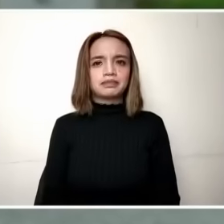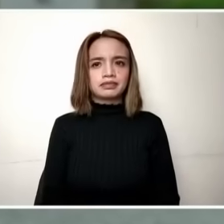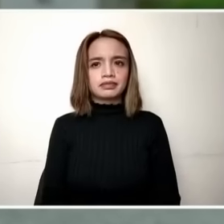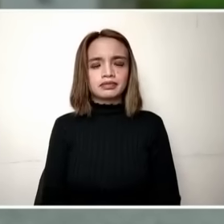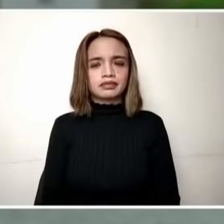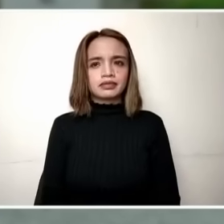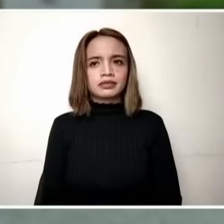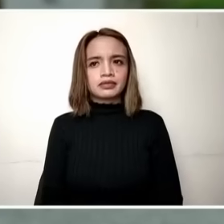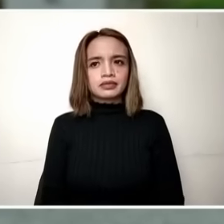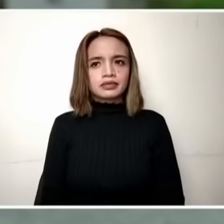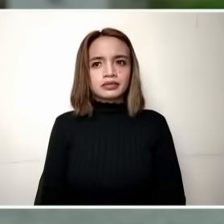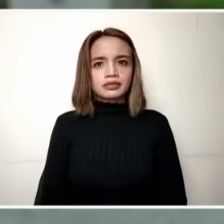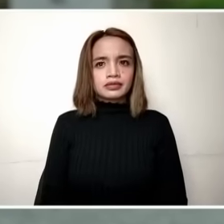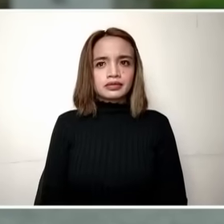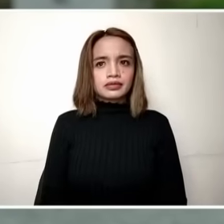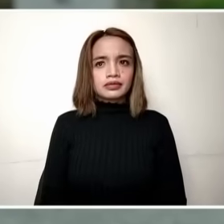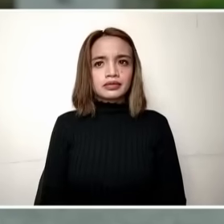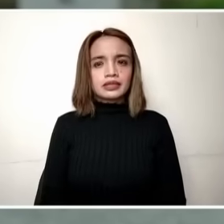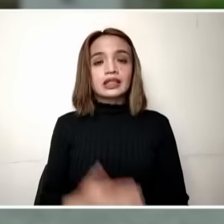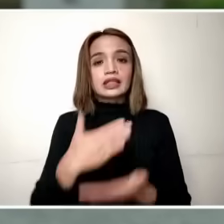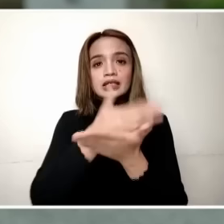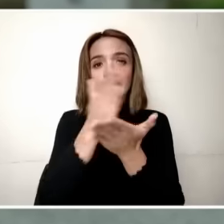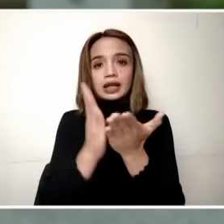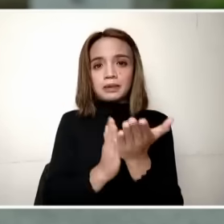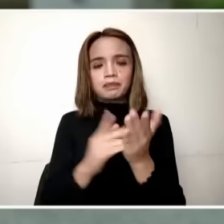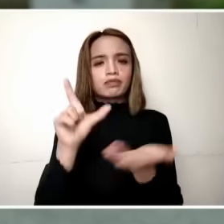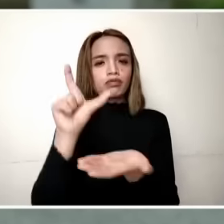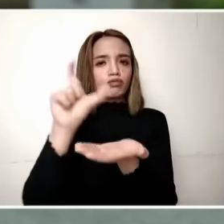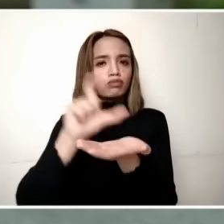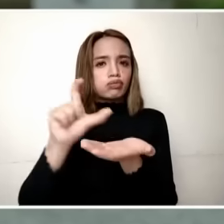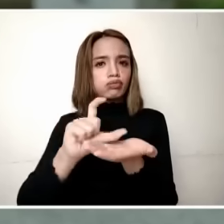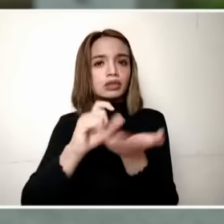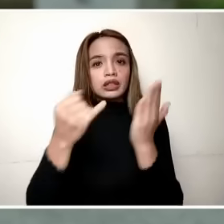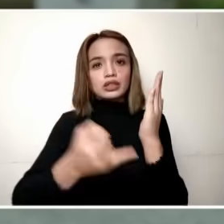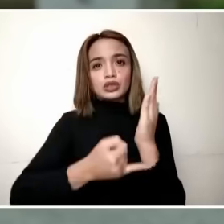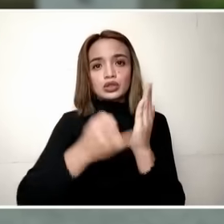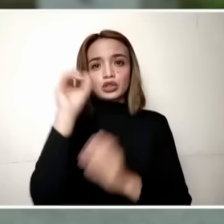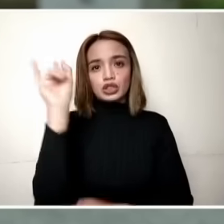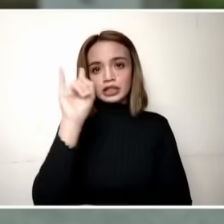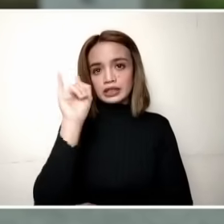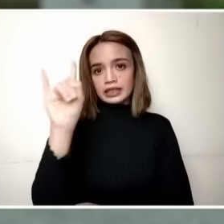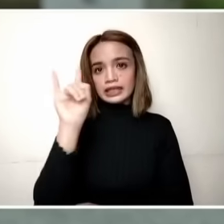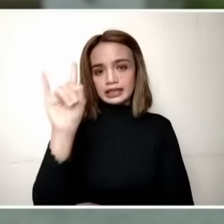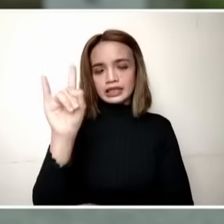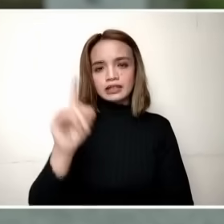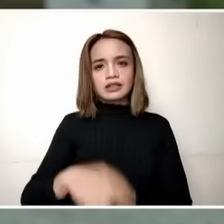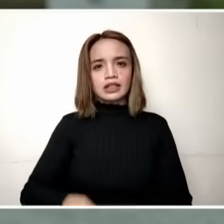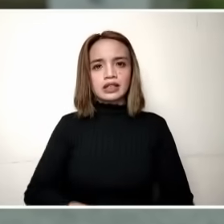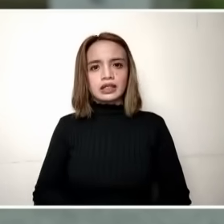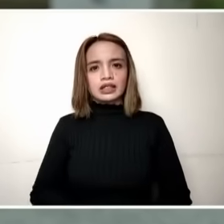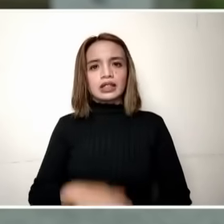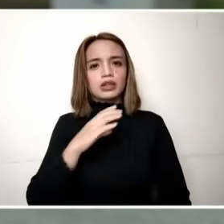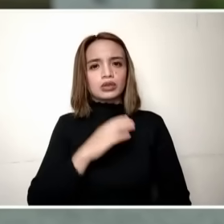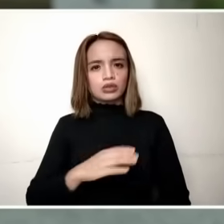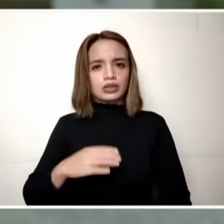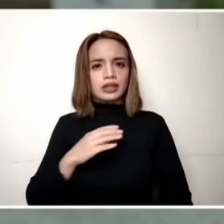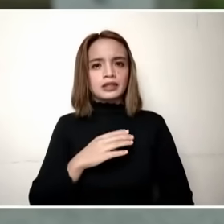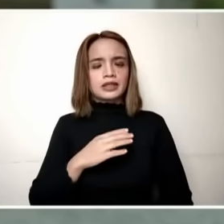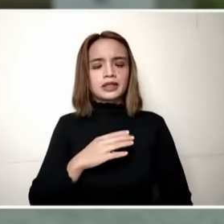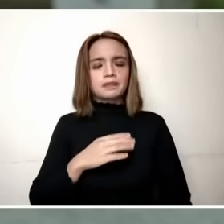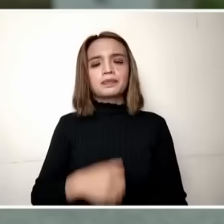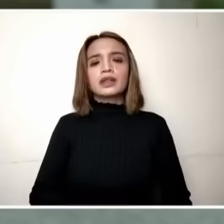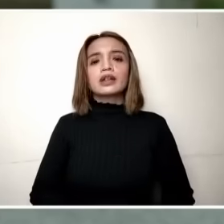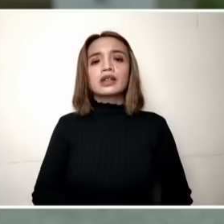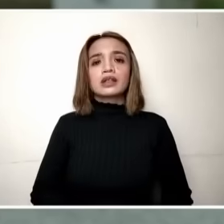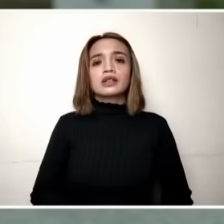Nagbigay pugay ang ilang photojournalist sa namayapang 2-time Pulitzer Prize finalist na si Romeo Gacad. Sumakabilang buhay ang